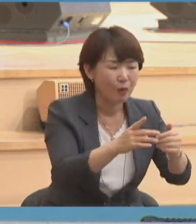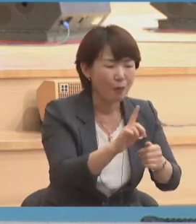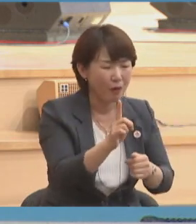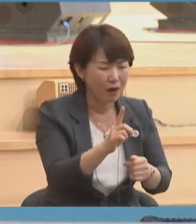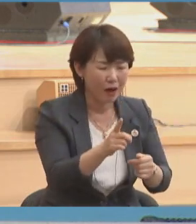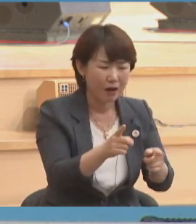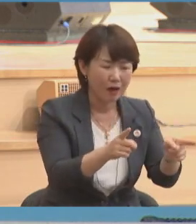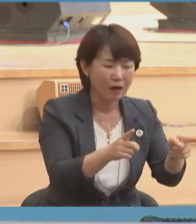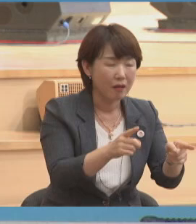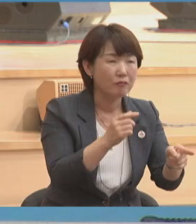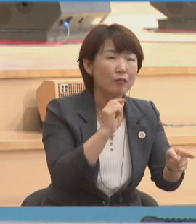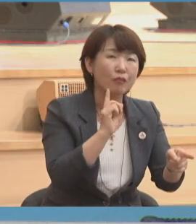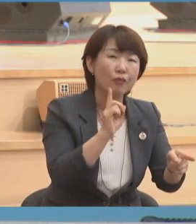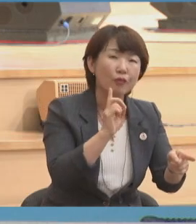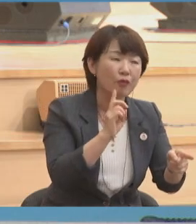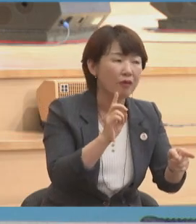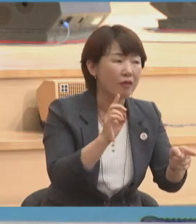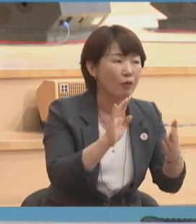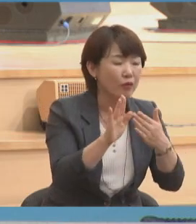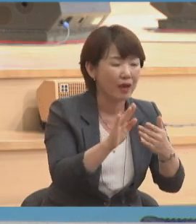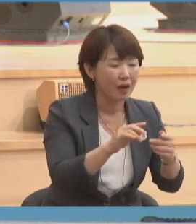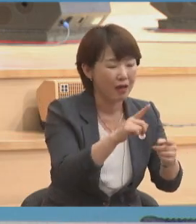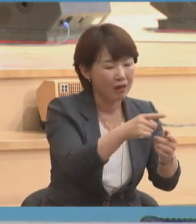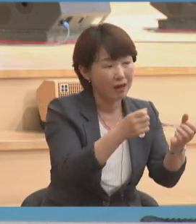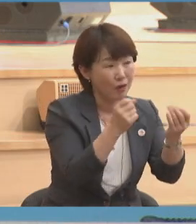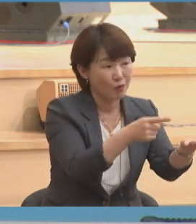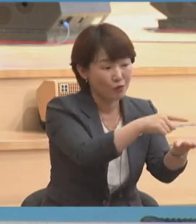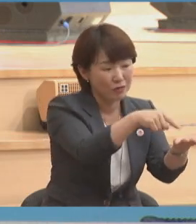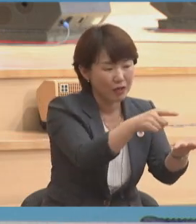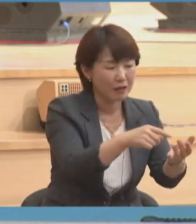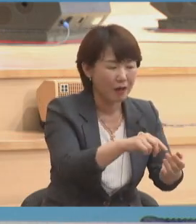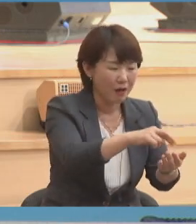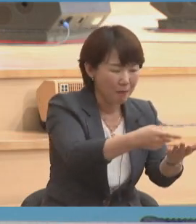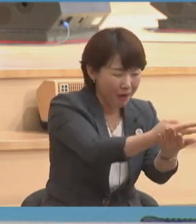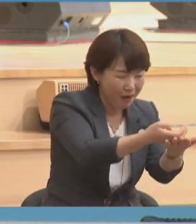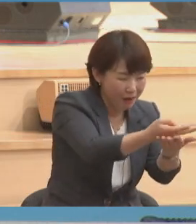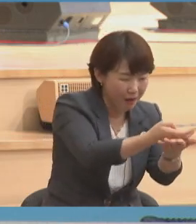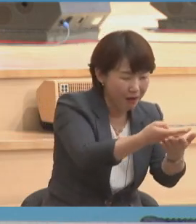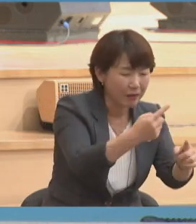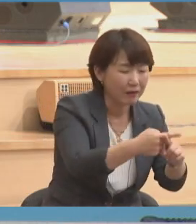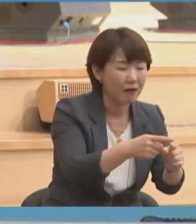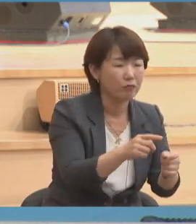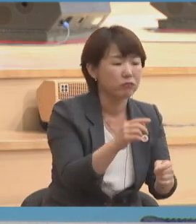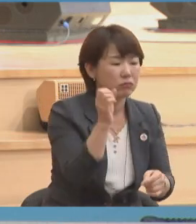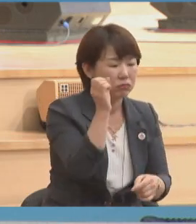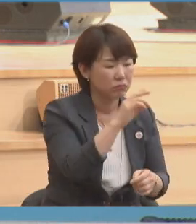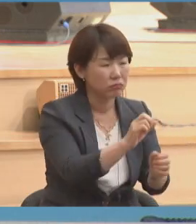몇 분이 지나지 않아서 주술사는 땅바닥에 구르다가 숨지고 말았다.